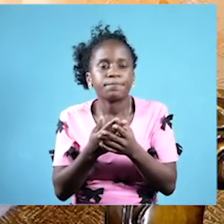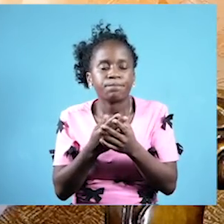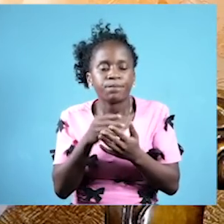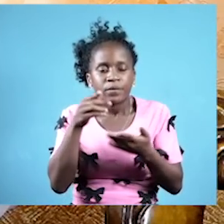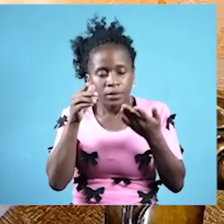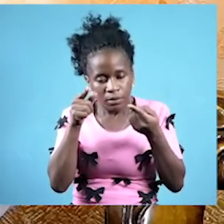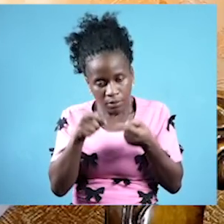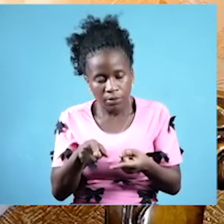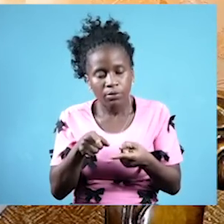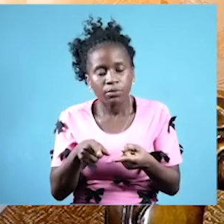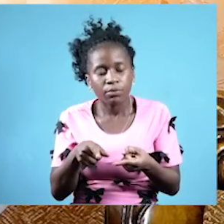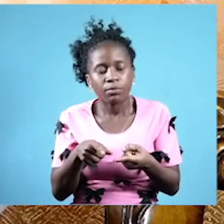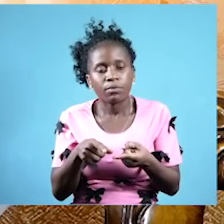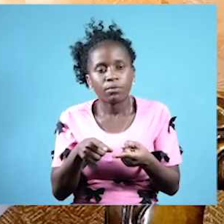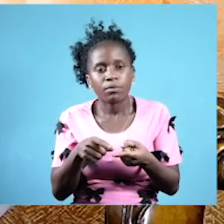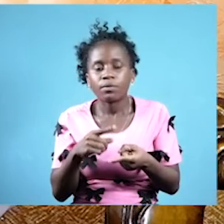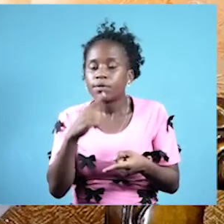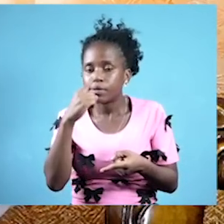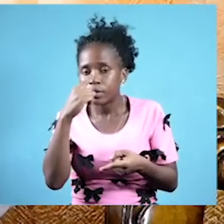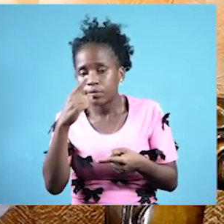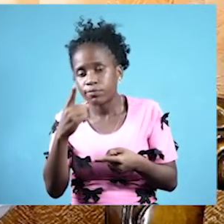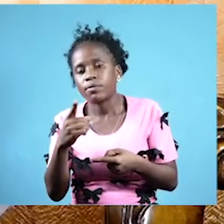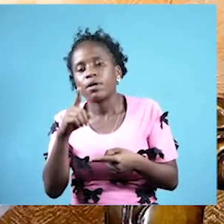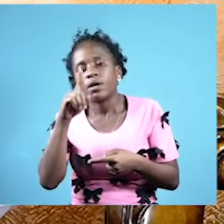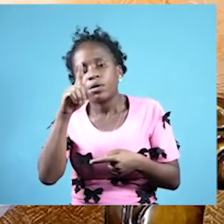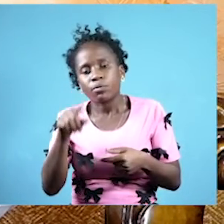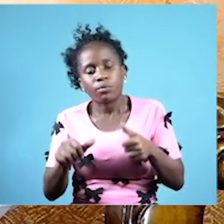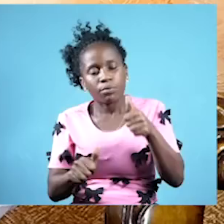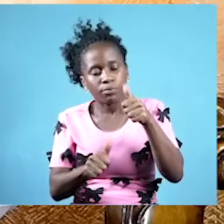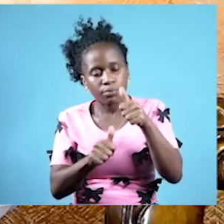Na panapokuwa hapana budi anakujibu.